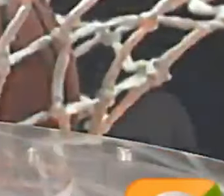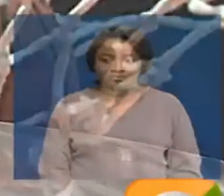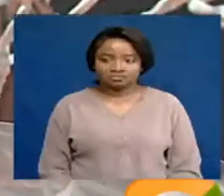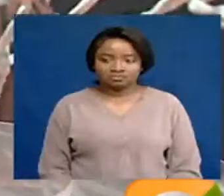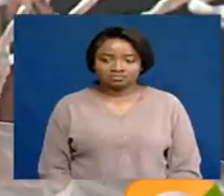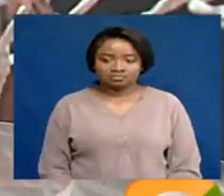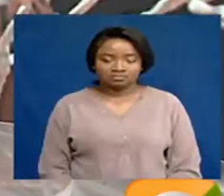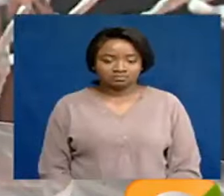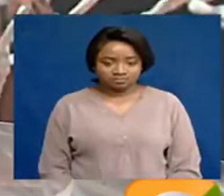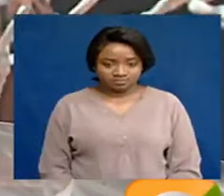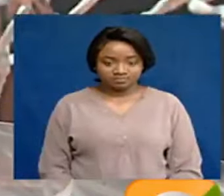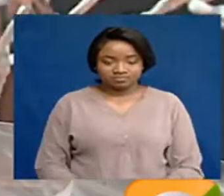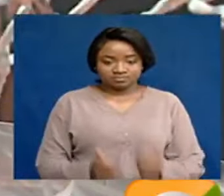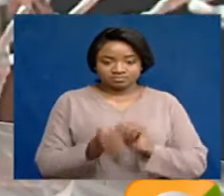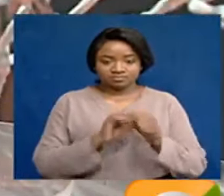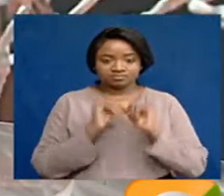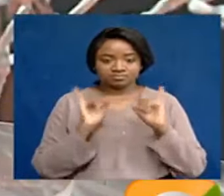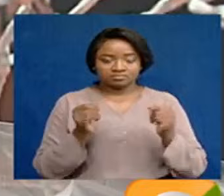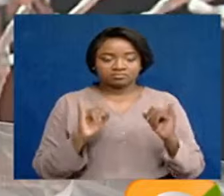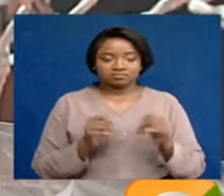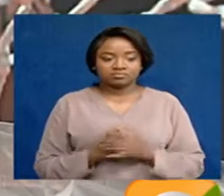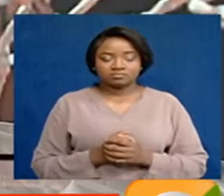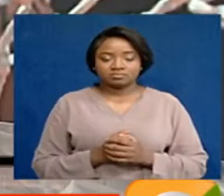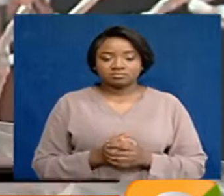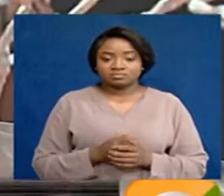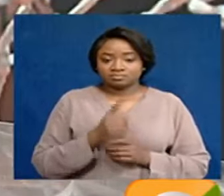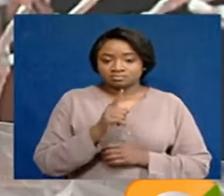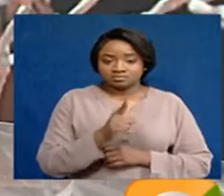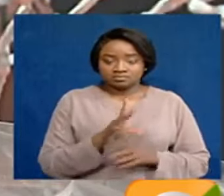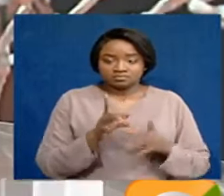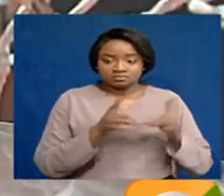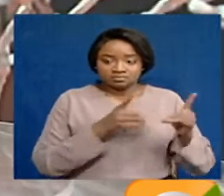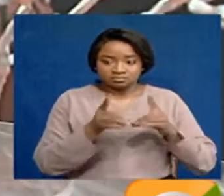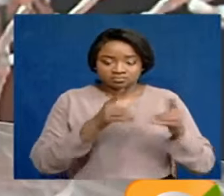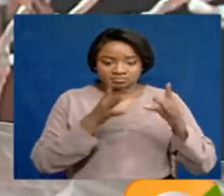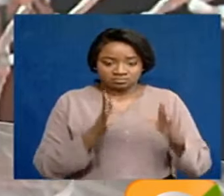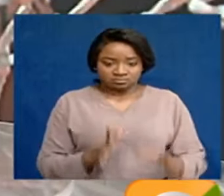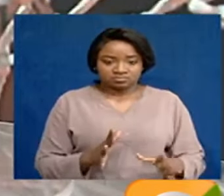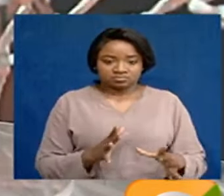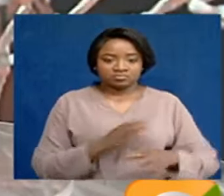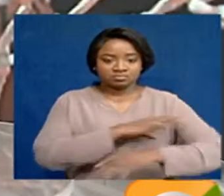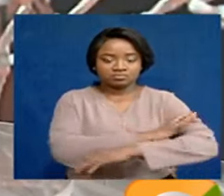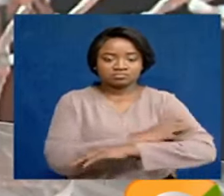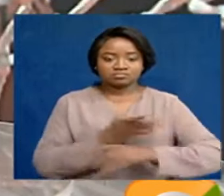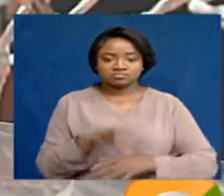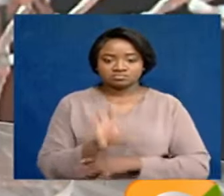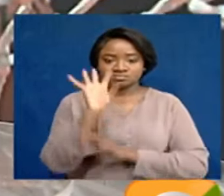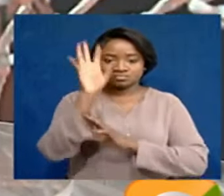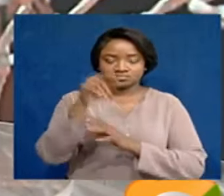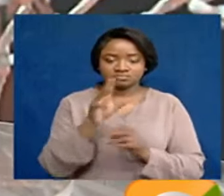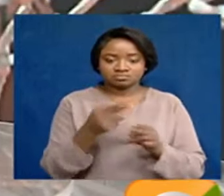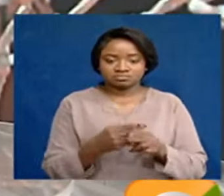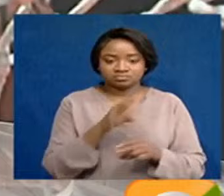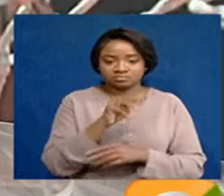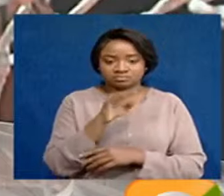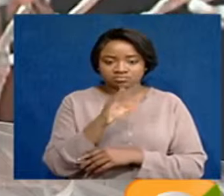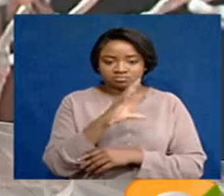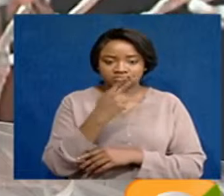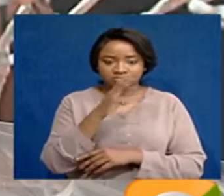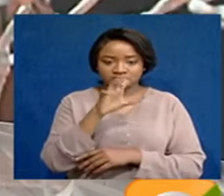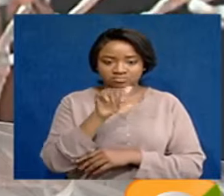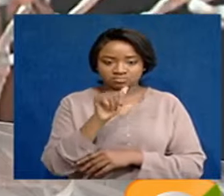Na tukigeukia spoti sasa ni kwamba mkurugenzi wa ligi kuu ya mpira wa kikapu Michael Finlay amepongeza ligi ya mpira huo barani